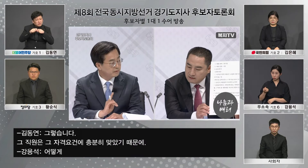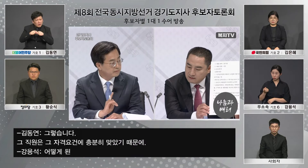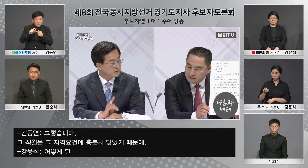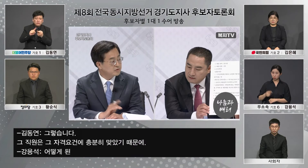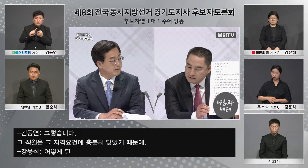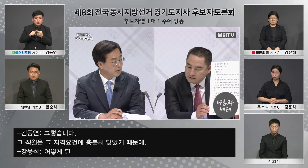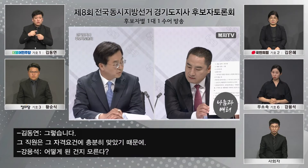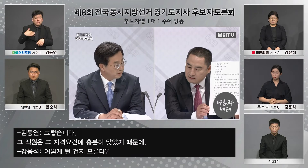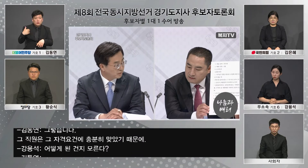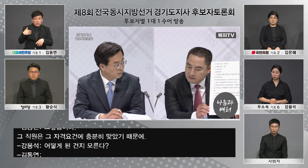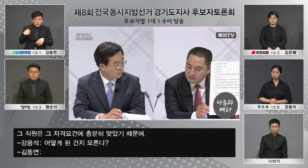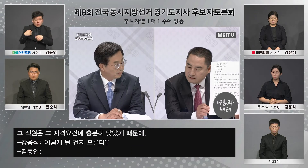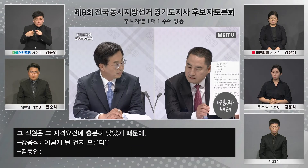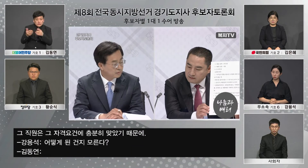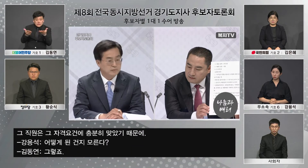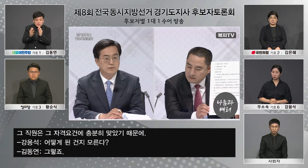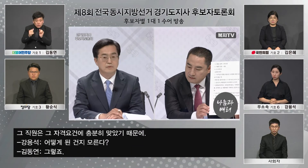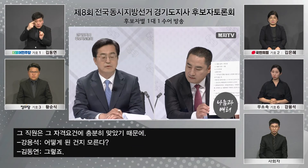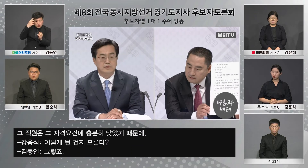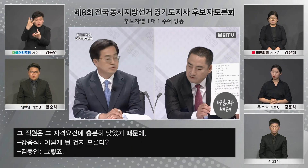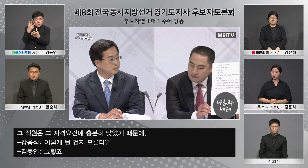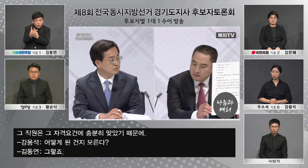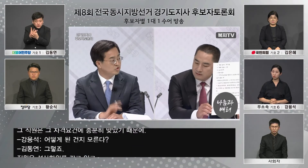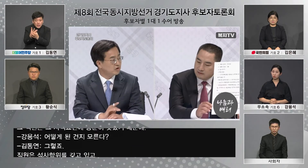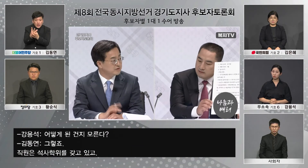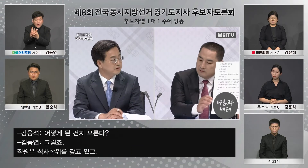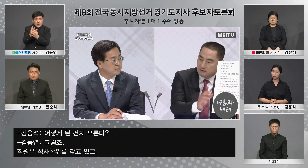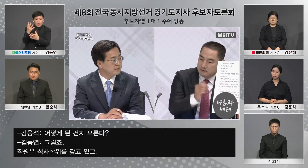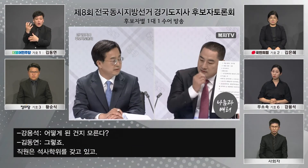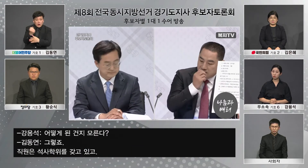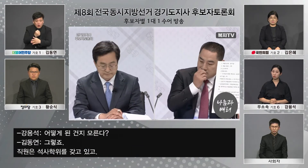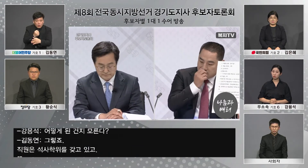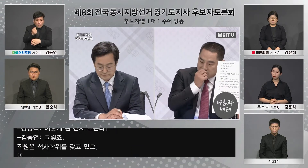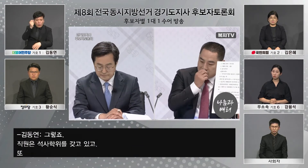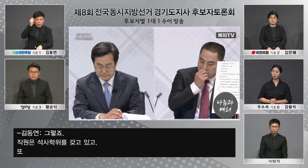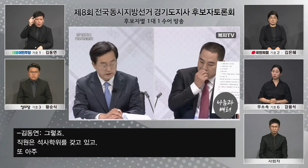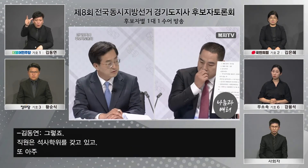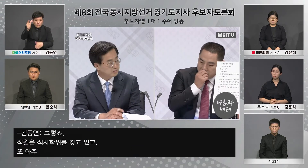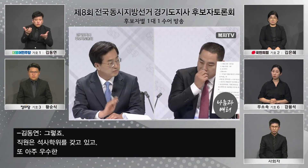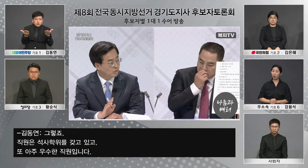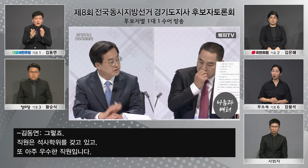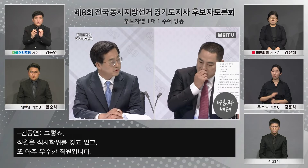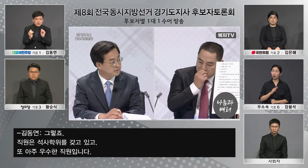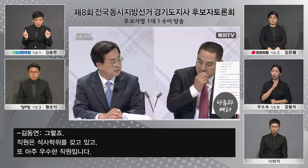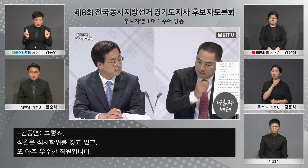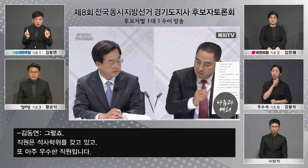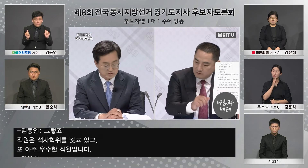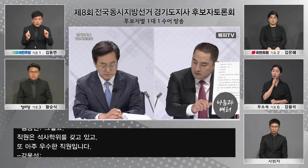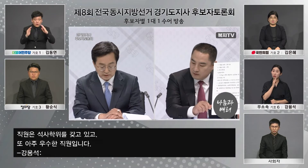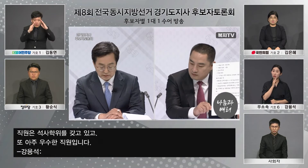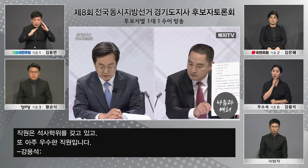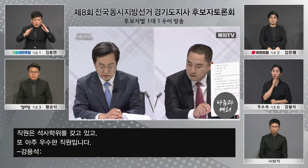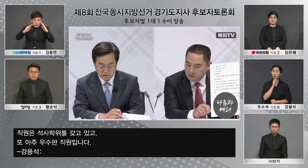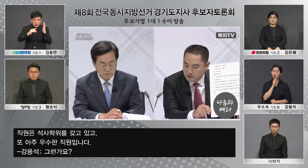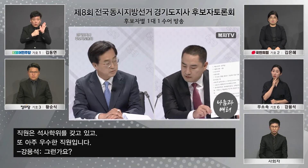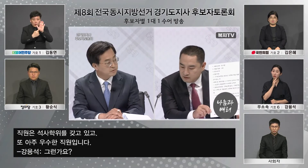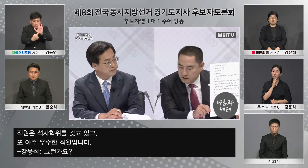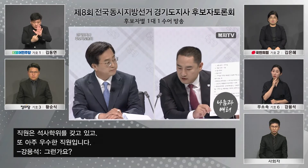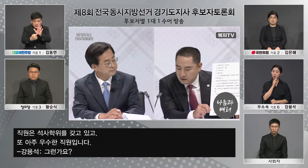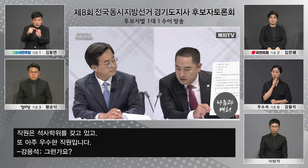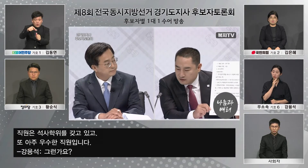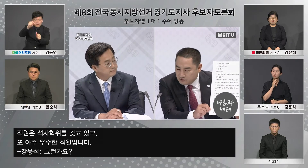직원은 석사를 갖고 있고 또 아주 우수한 직원입니다. 아, 그런가요? 네, 아주 공채로 채용을 된 것입니다.